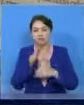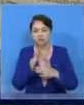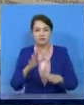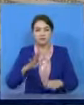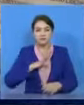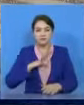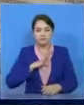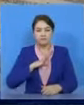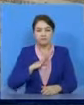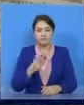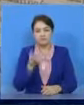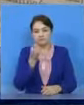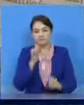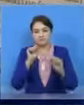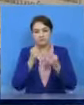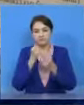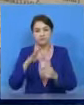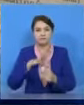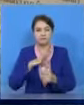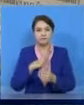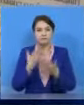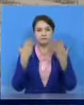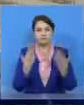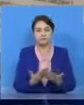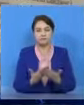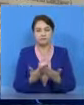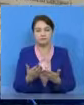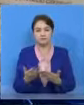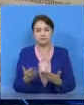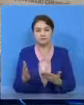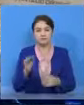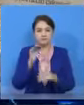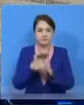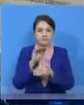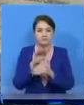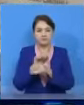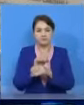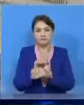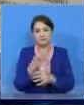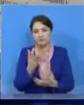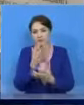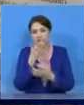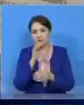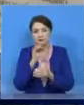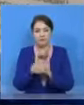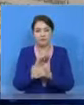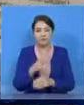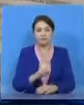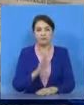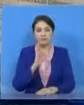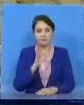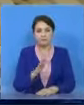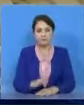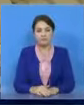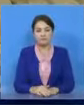болғандықтан бізде шамалы салқында болатынды. Қазіргі таңда енді қосымша жаңағы регистр қосылып, қазір жылу